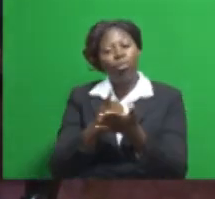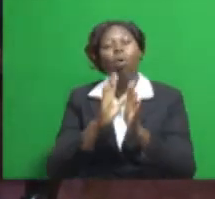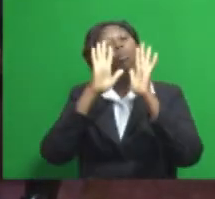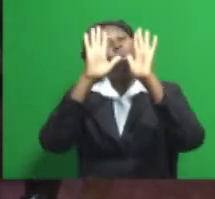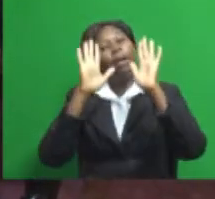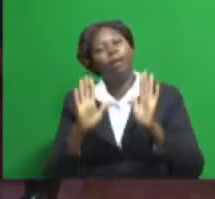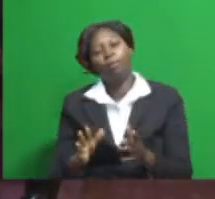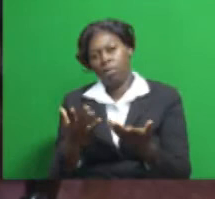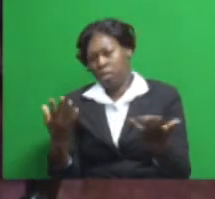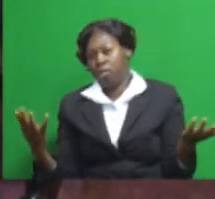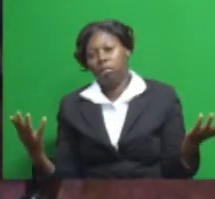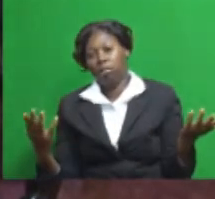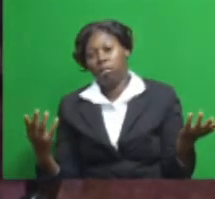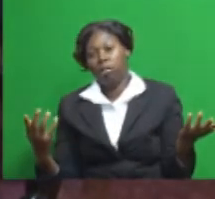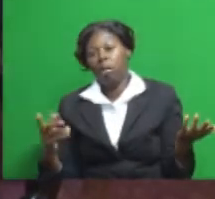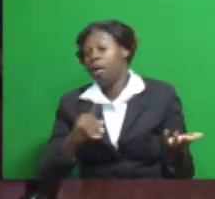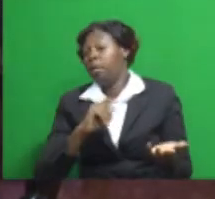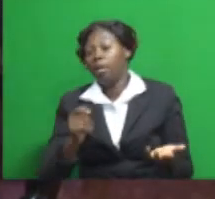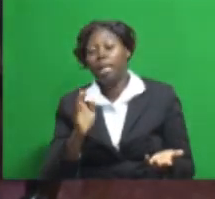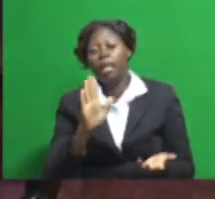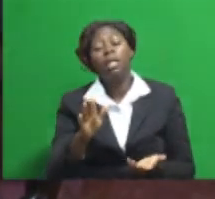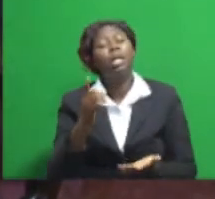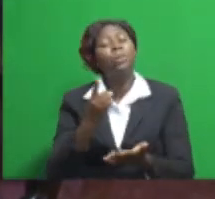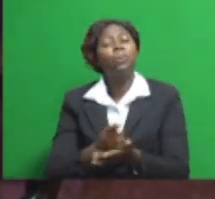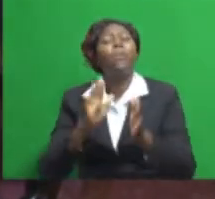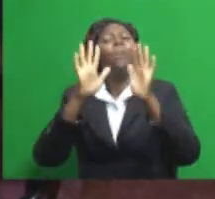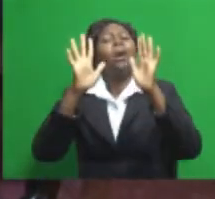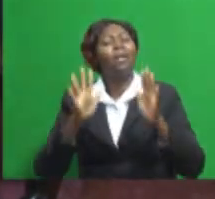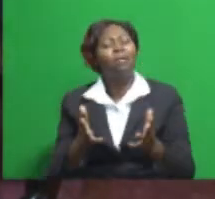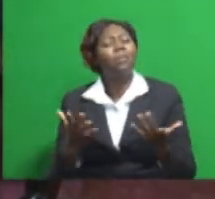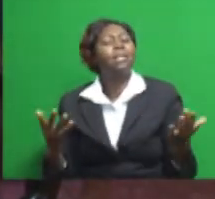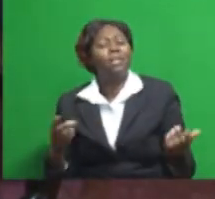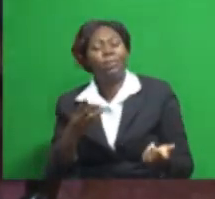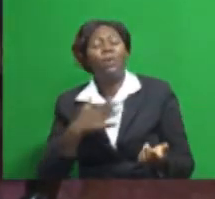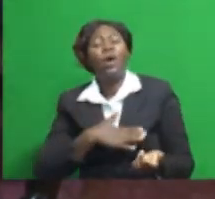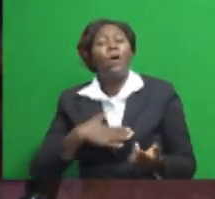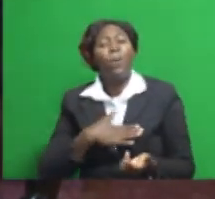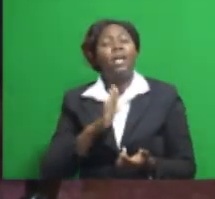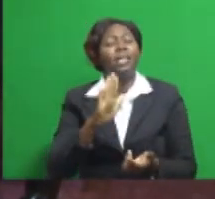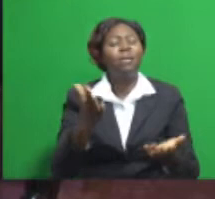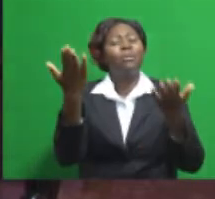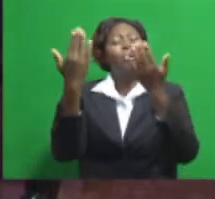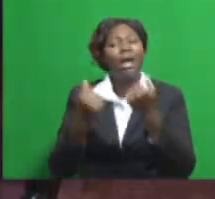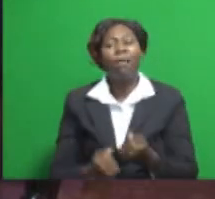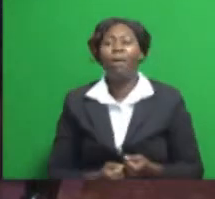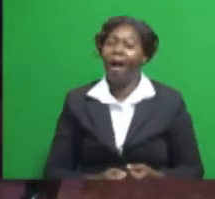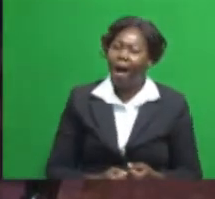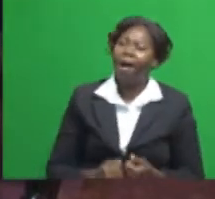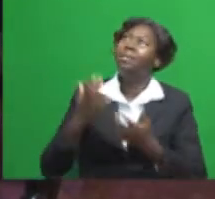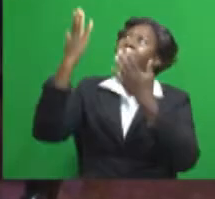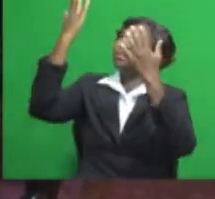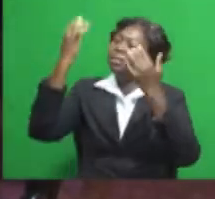tinopedzisa takufunga kuti better ndingokumbira idzo dzidzike. Zvekuti unotodzwa takumboti dzika dzika kana mutumwa dzikaundi batsiri